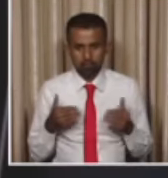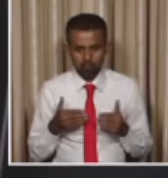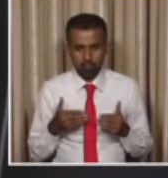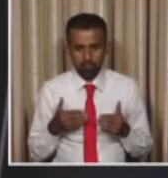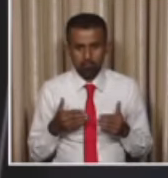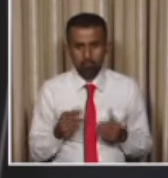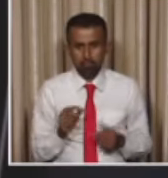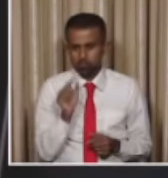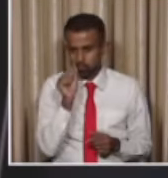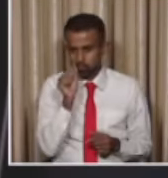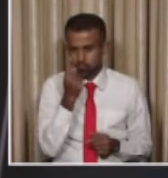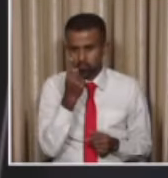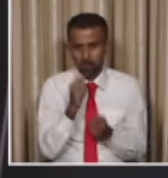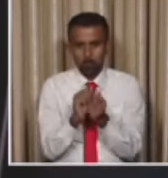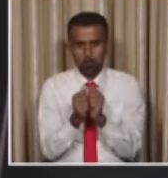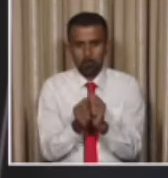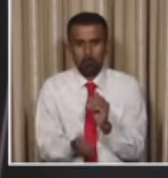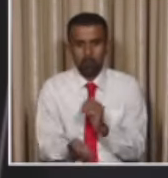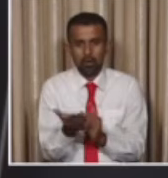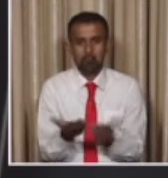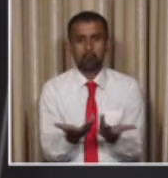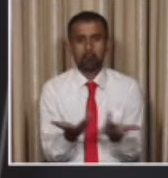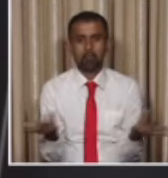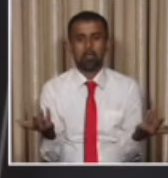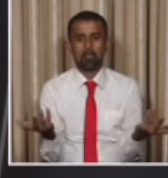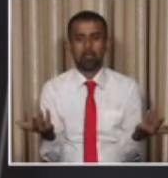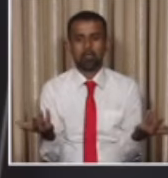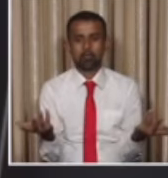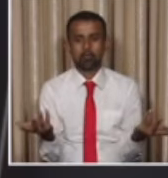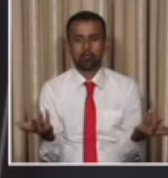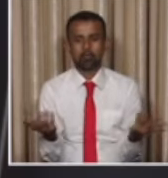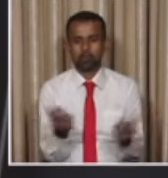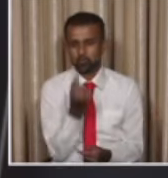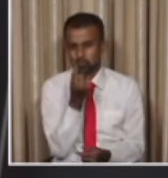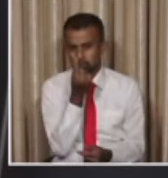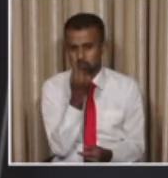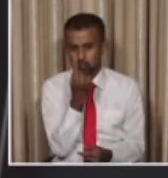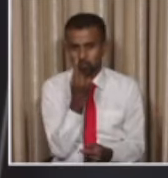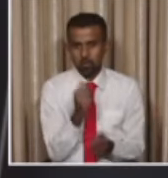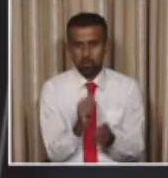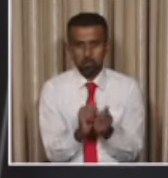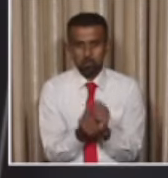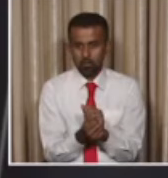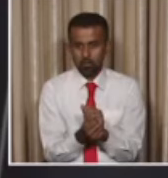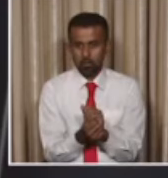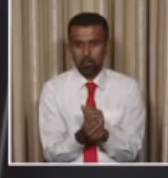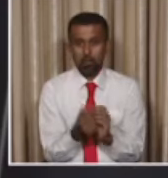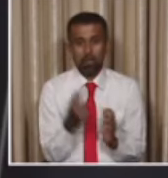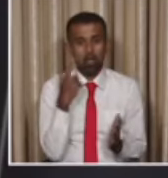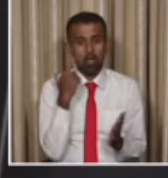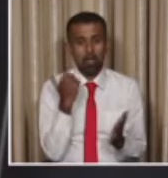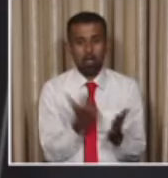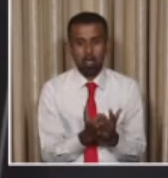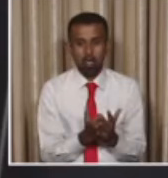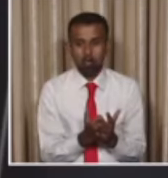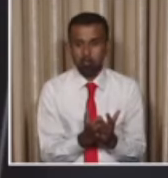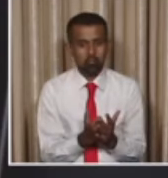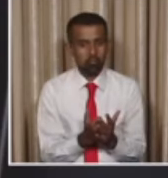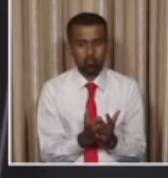මේක දශමයක්වත් වෙනස් කරලා යන්න බෑ කියලා. මේක දශමයක්වත් වෙනස් කළොත් අමාරුවේ වැටෙන හැටි ගැන